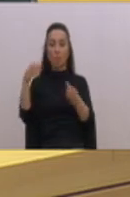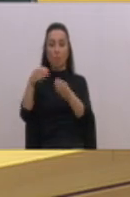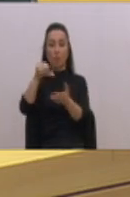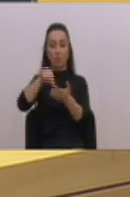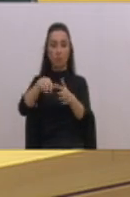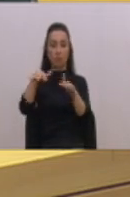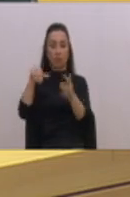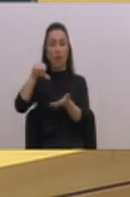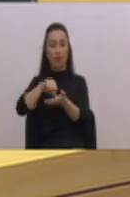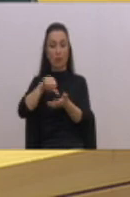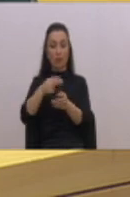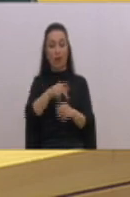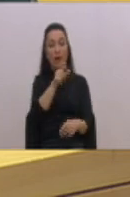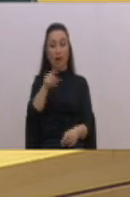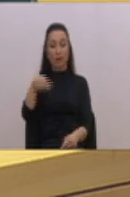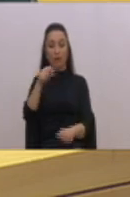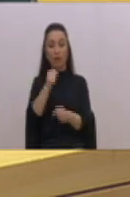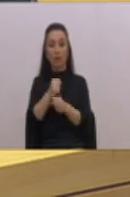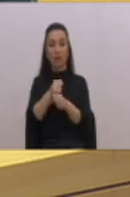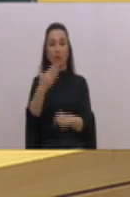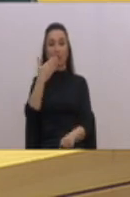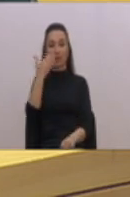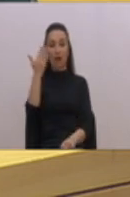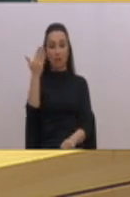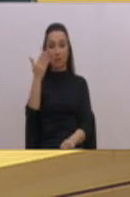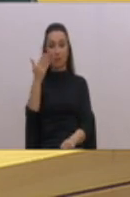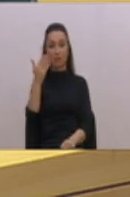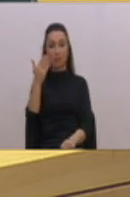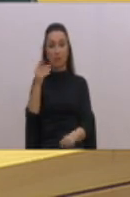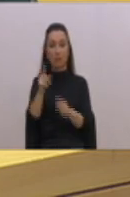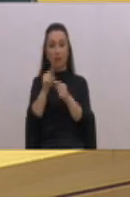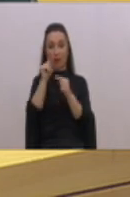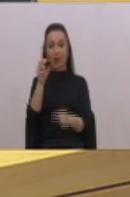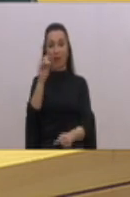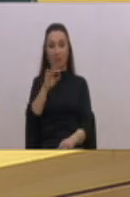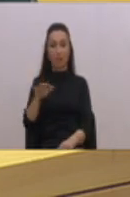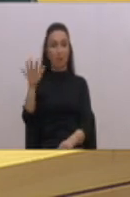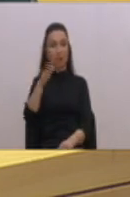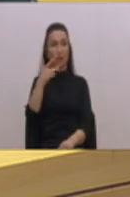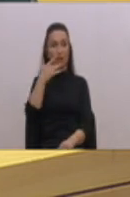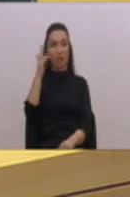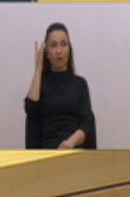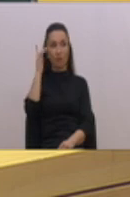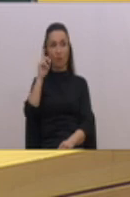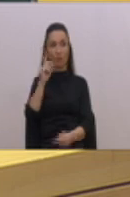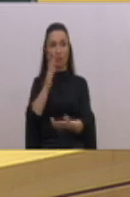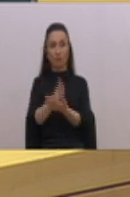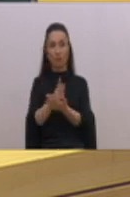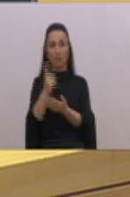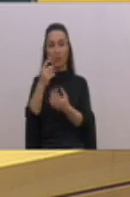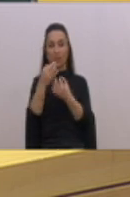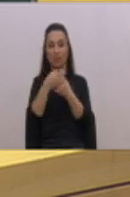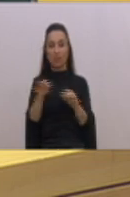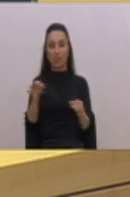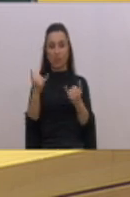ხდომებს და ეს ადამიანები აკეთებენ განცხადებებს ანტი ევროპულს და ანტი ამერიკულს, რომელიც